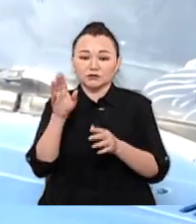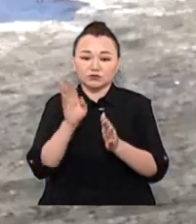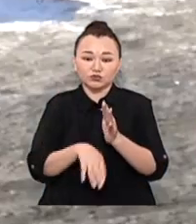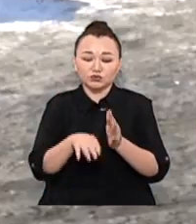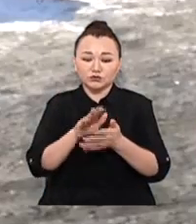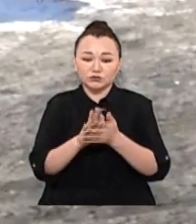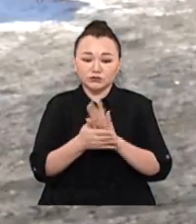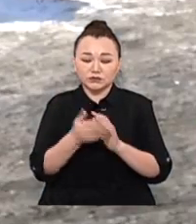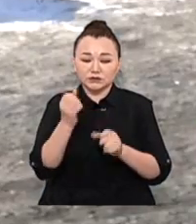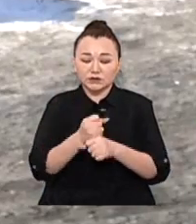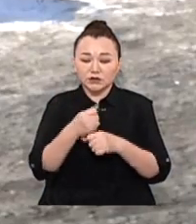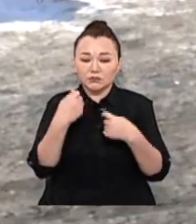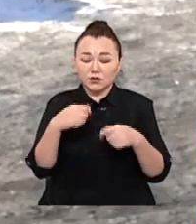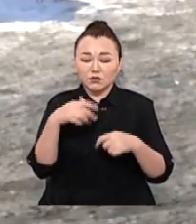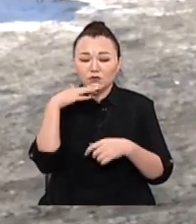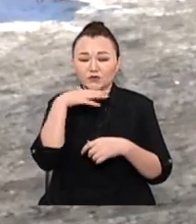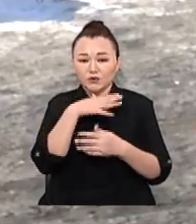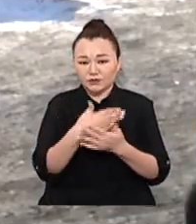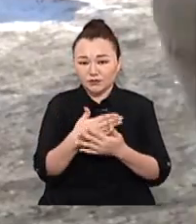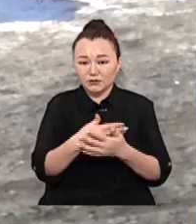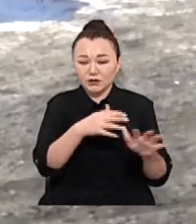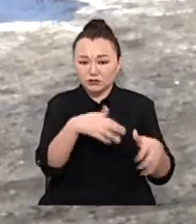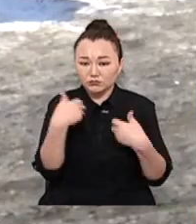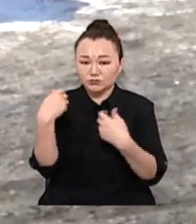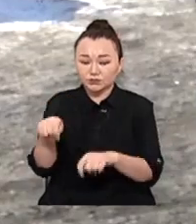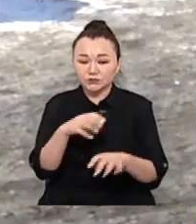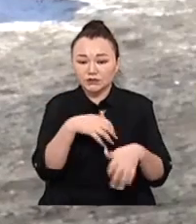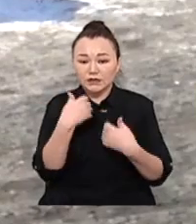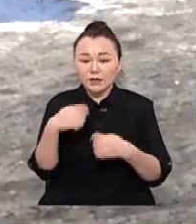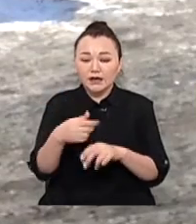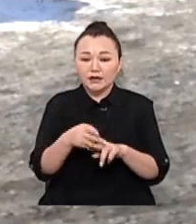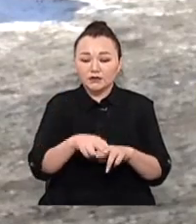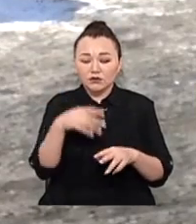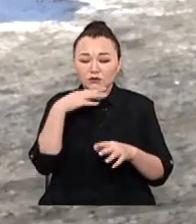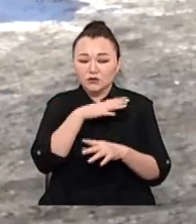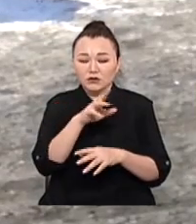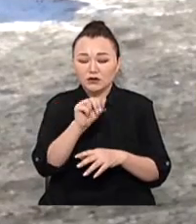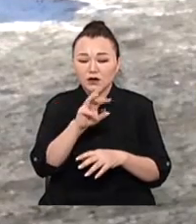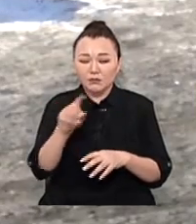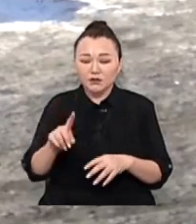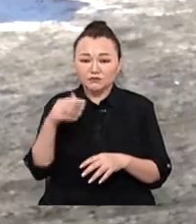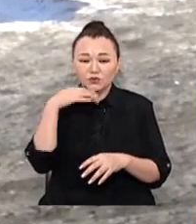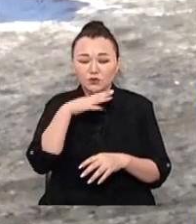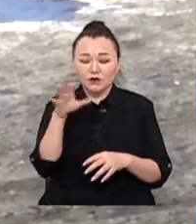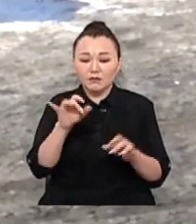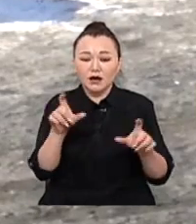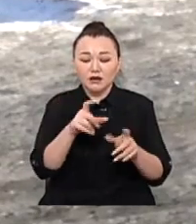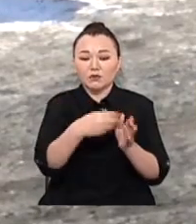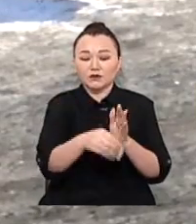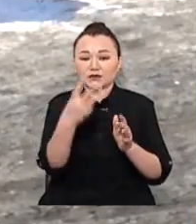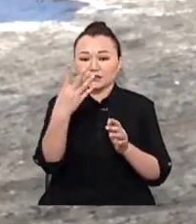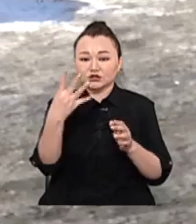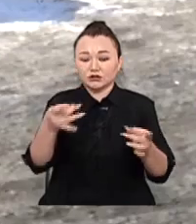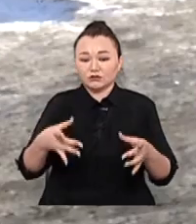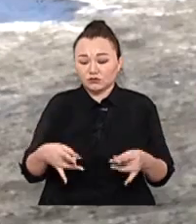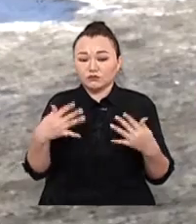дейді. Алып сатарлар көп анаяқта, мысалы да қанша КамАЗ-бен ана жерлерден бәрінде магазиннен аламыз 3-4 қап